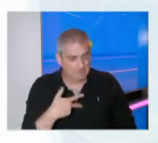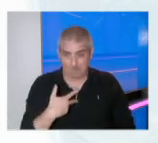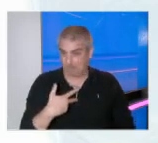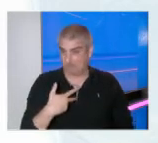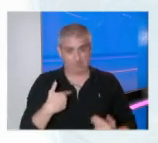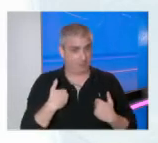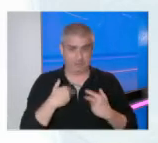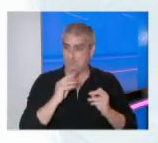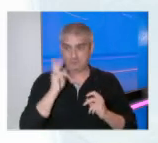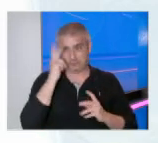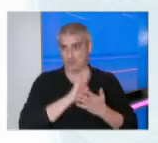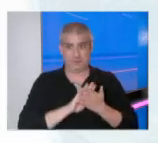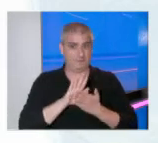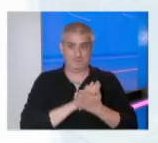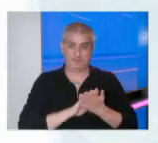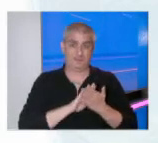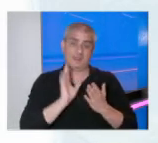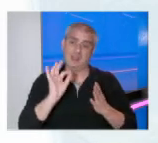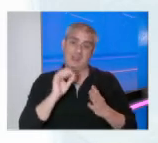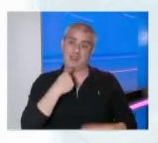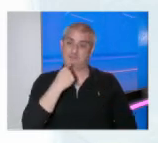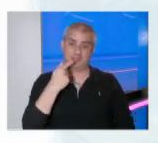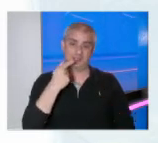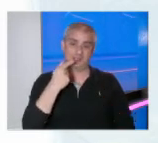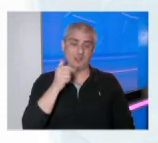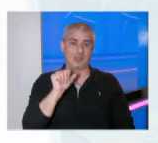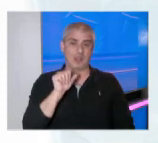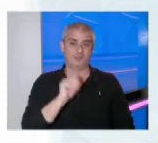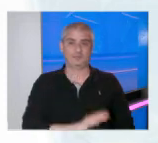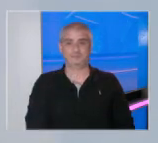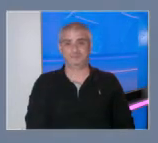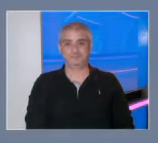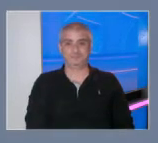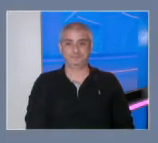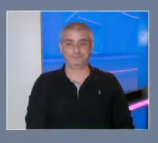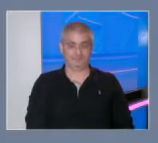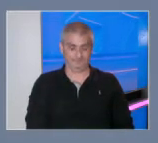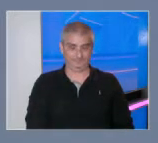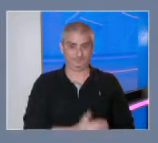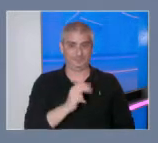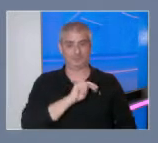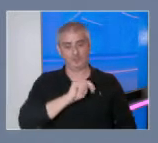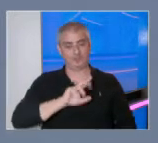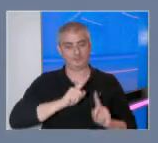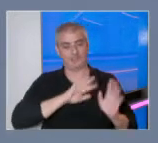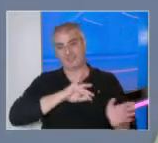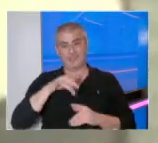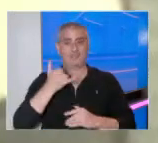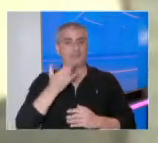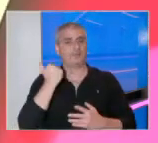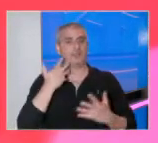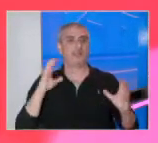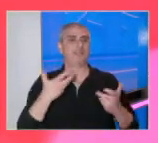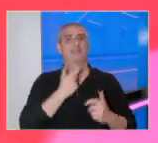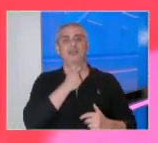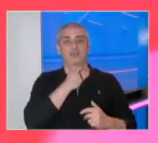הבנתם? אני ממש לא. כך גדעון אלון. אנחנו עכשיו לנושא אחר. היום התקיימה עצרת